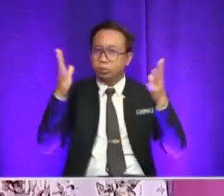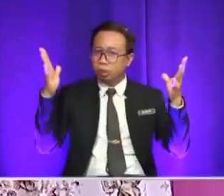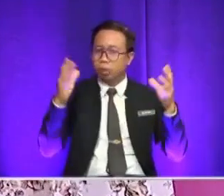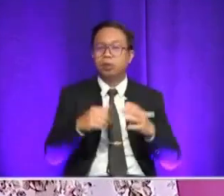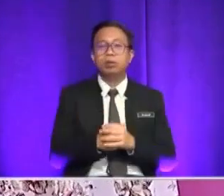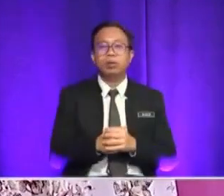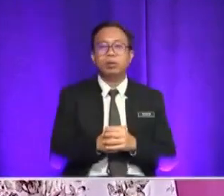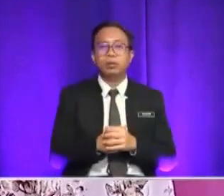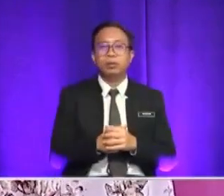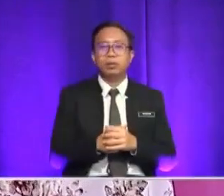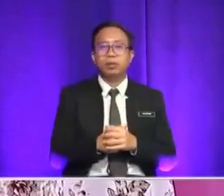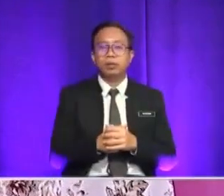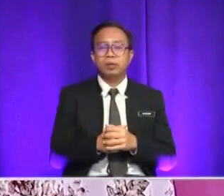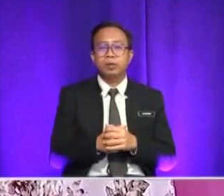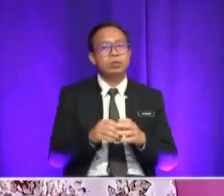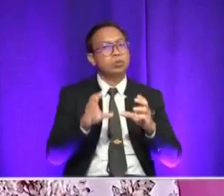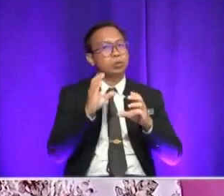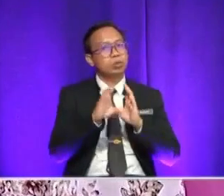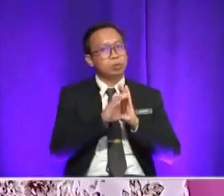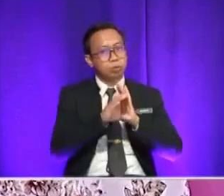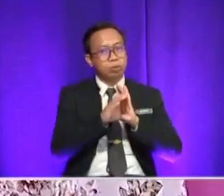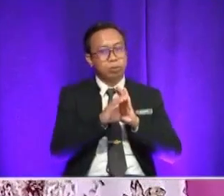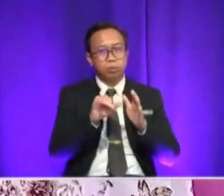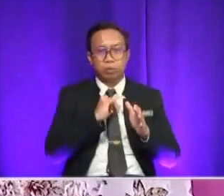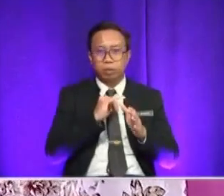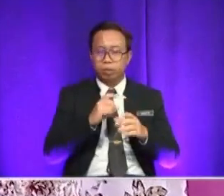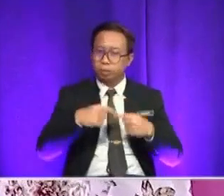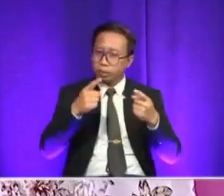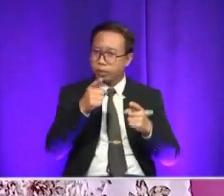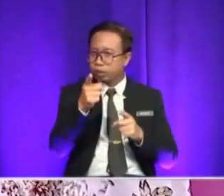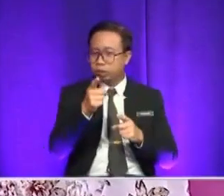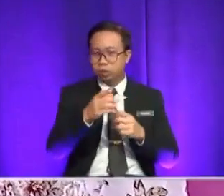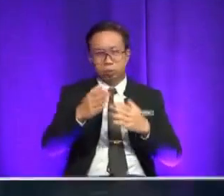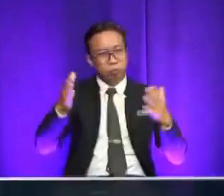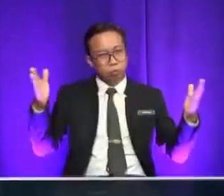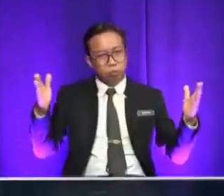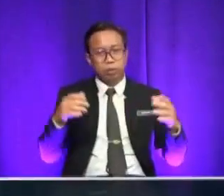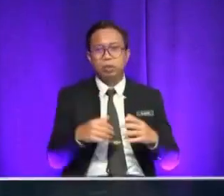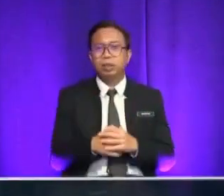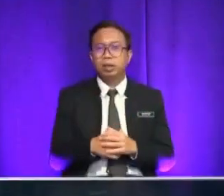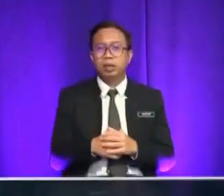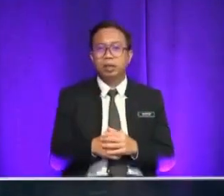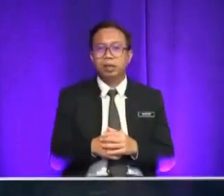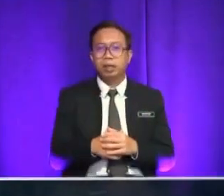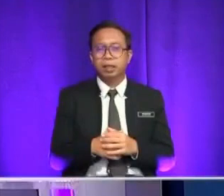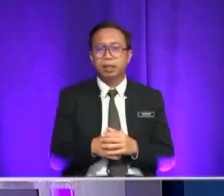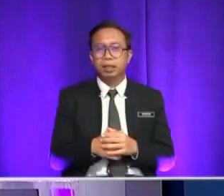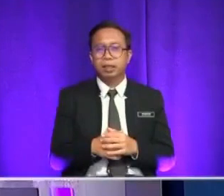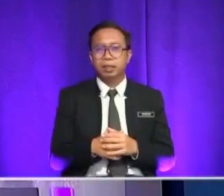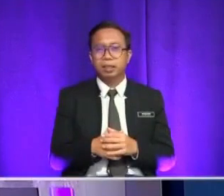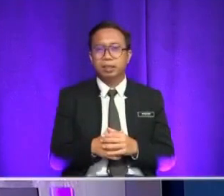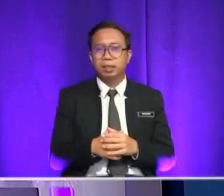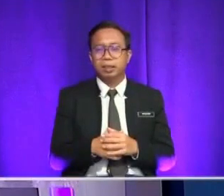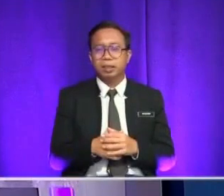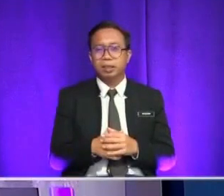bila rintangan yang terlalu besar, contohlah rintangan saya ke sana terlalu besar, boleh tak saya sampai ke Akmal? InsyaAllah. Kalau niat yang betul boleh, cikgu.